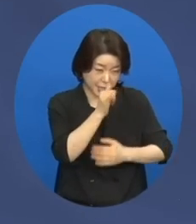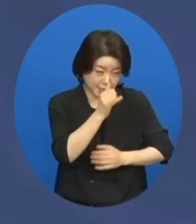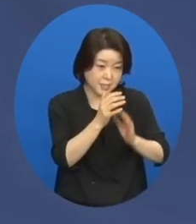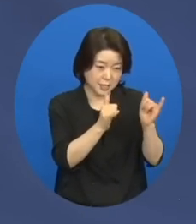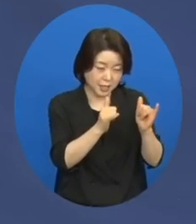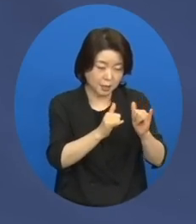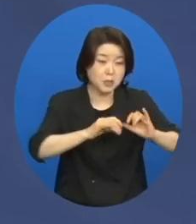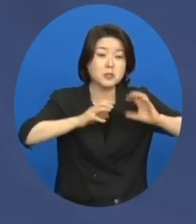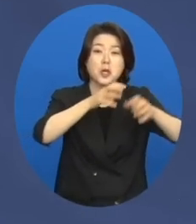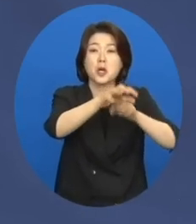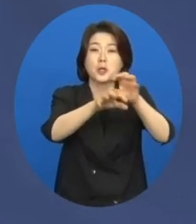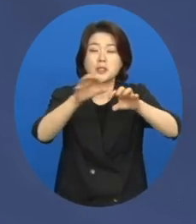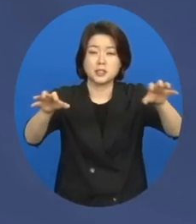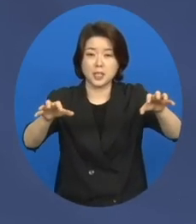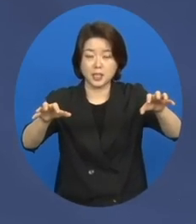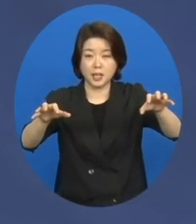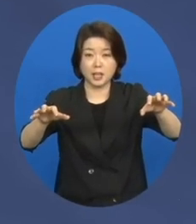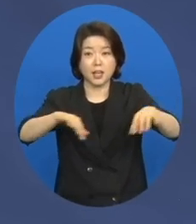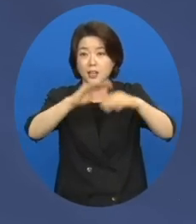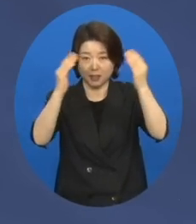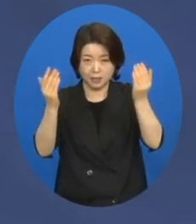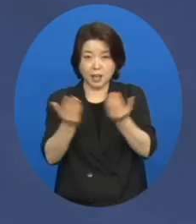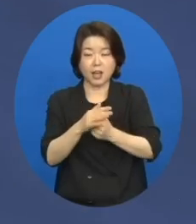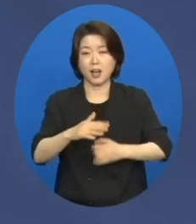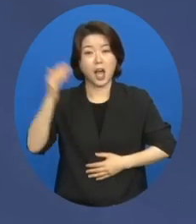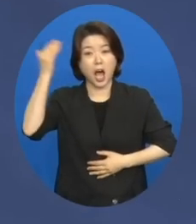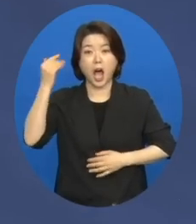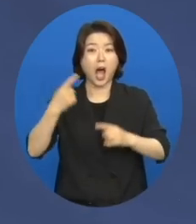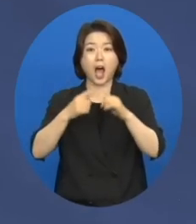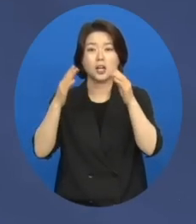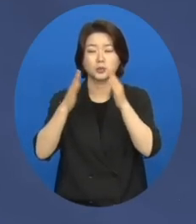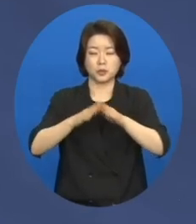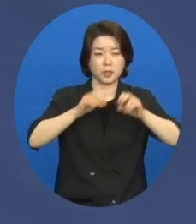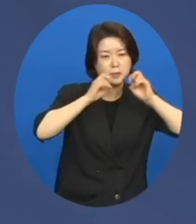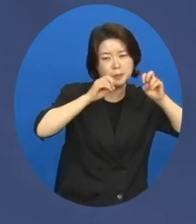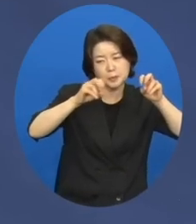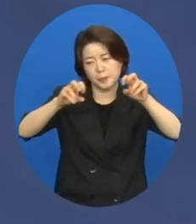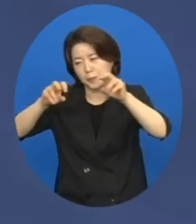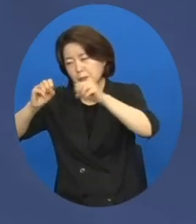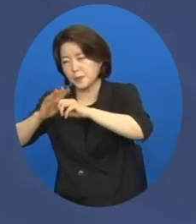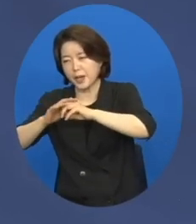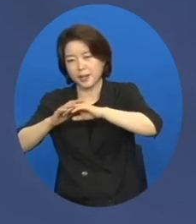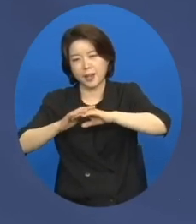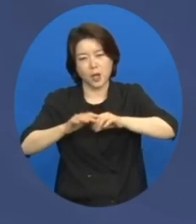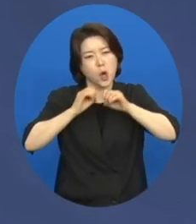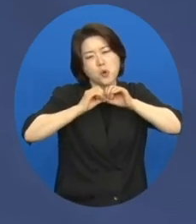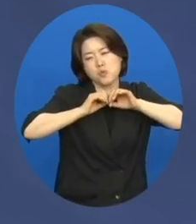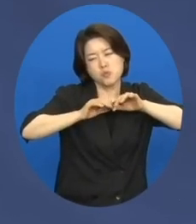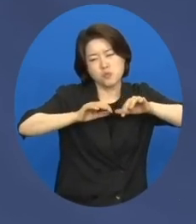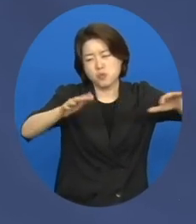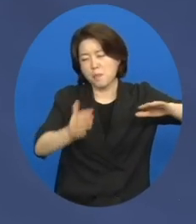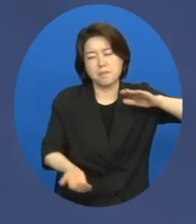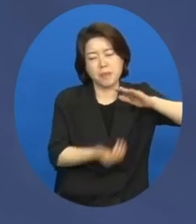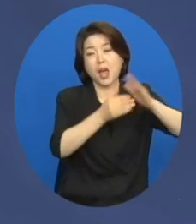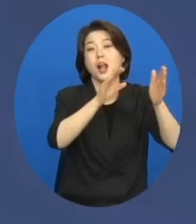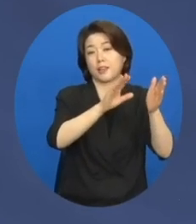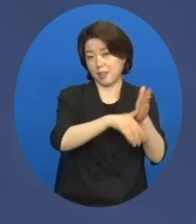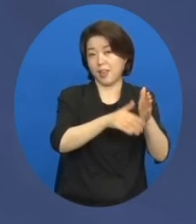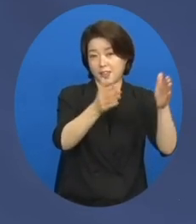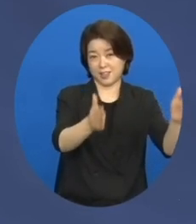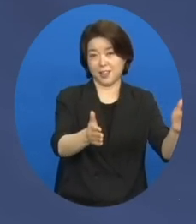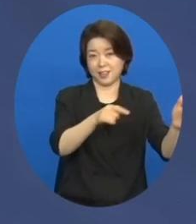전 세계, 그때 한참 한국교회의 선교 열기가 피크를 칠 때입니다. 그래서 뭐